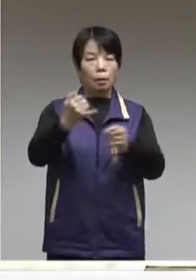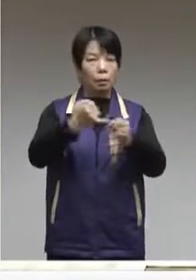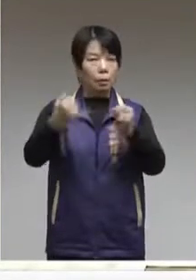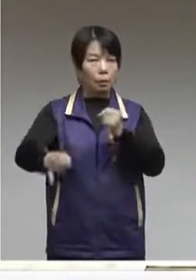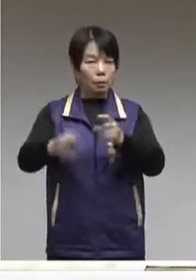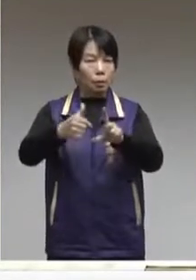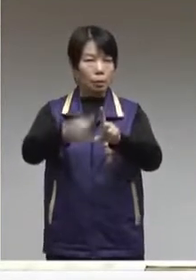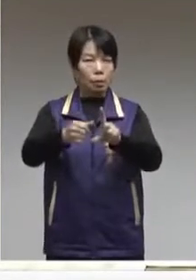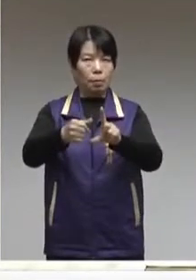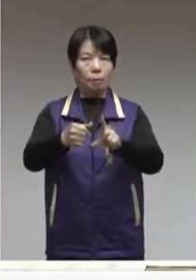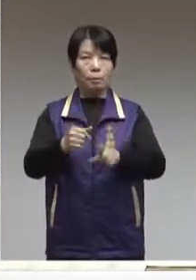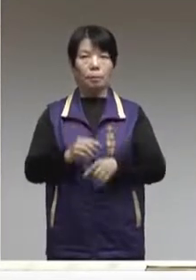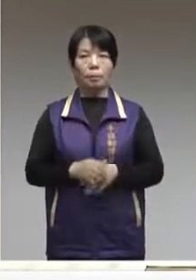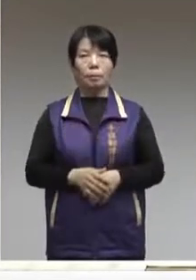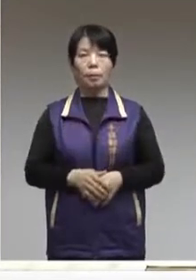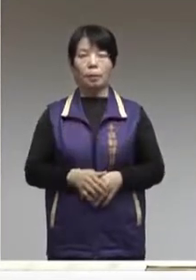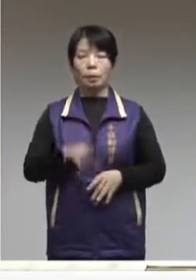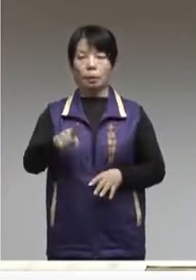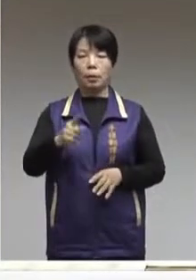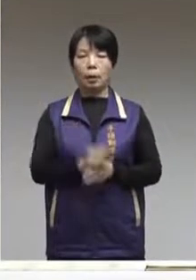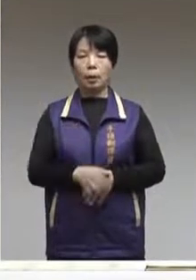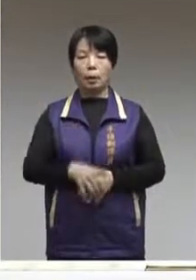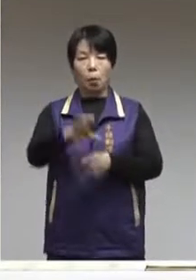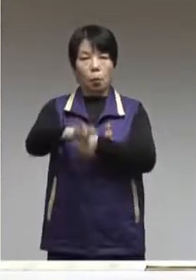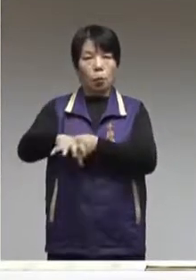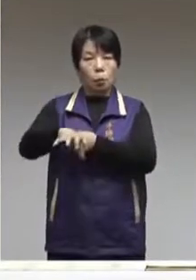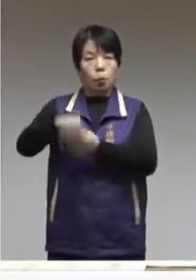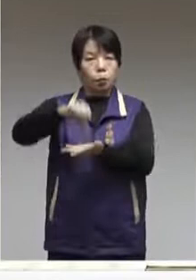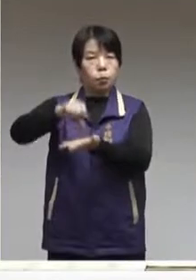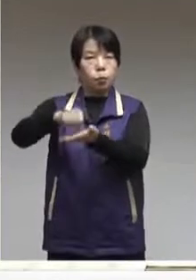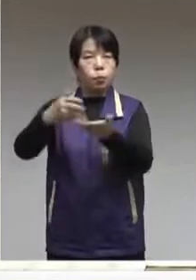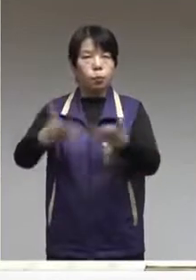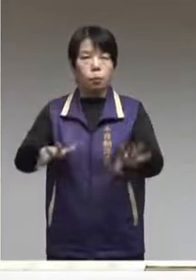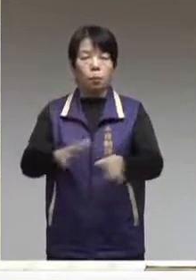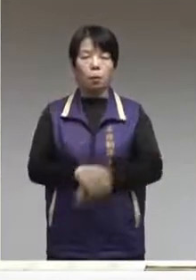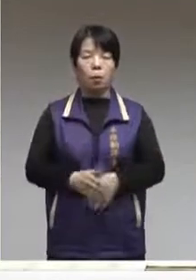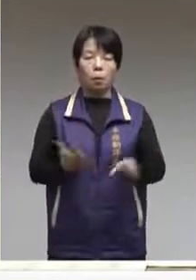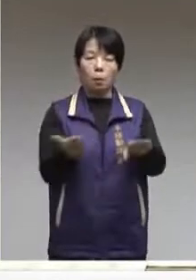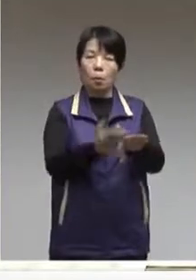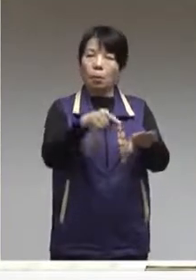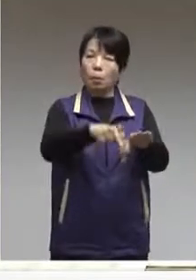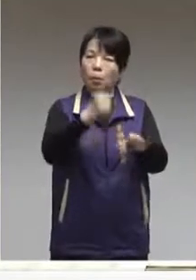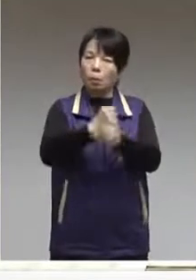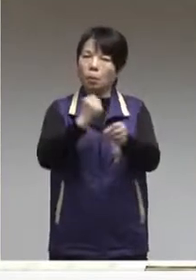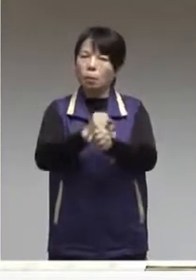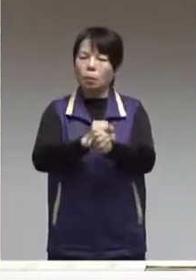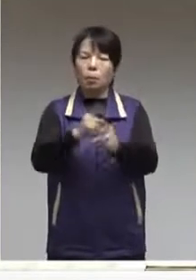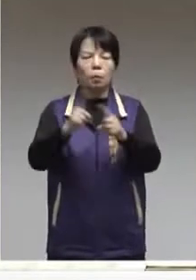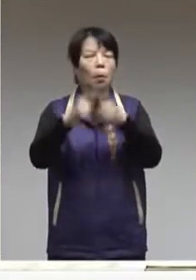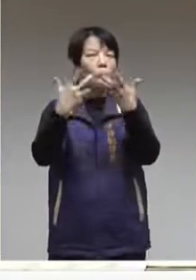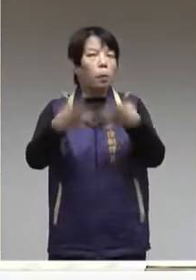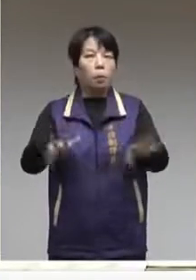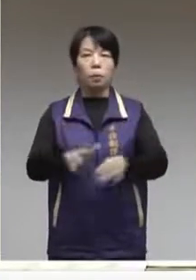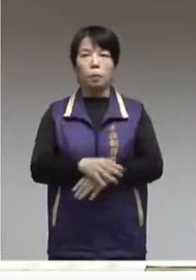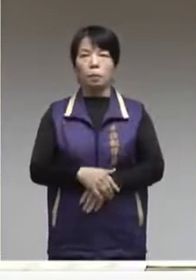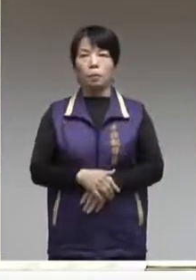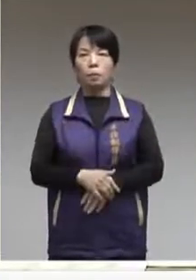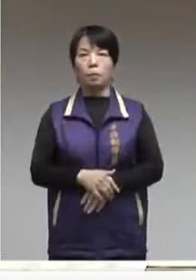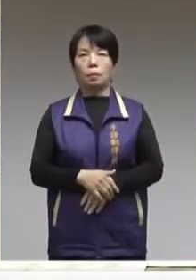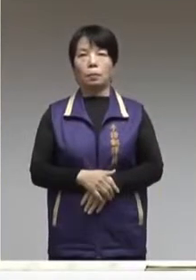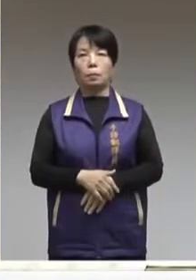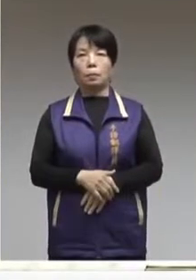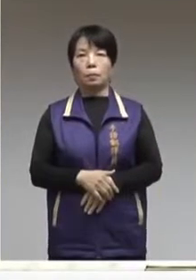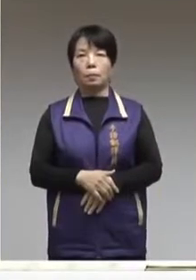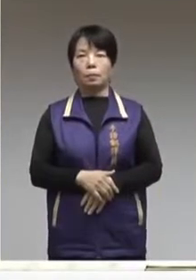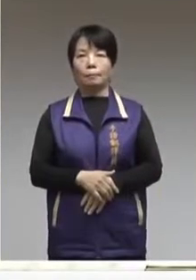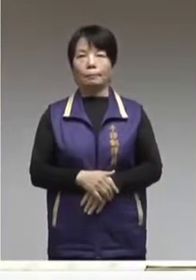基丁区，而且咱这做事的人真多，吼，哦，咱这码头边啊咧做工课的人真多，吼，哦，所